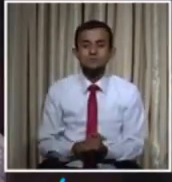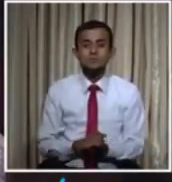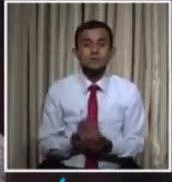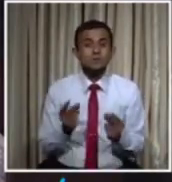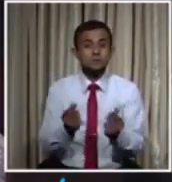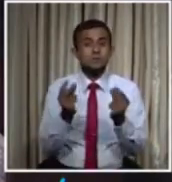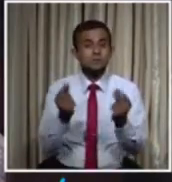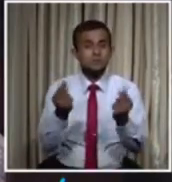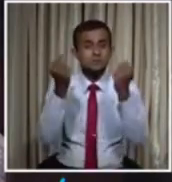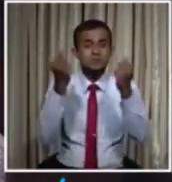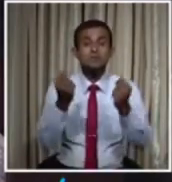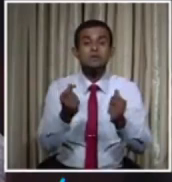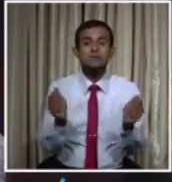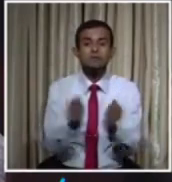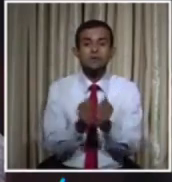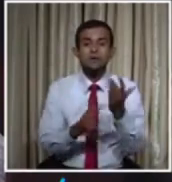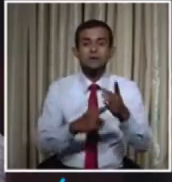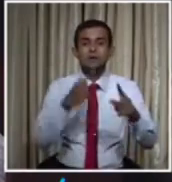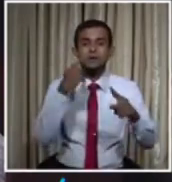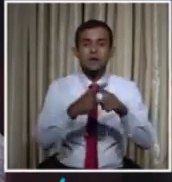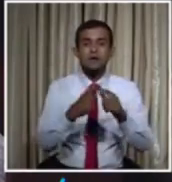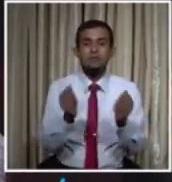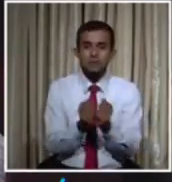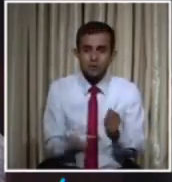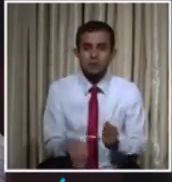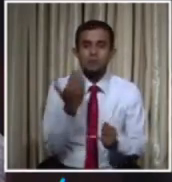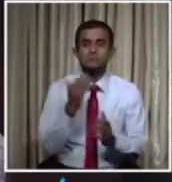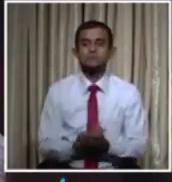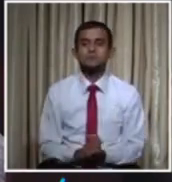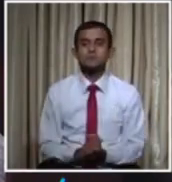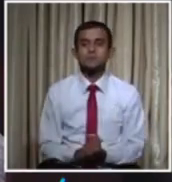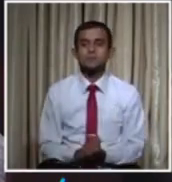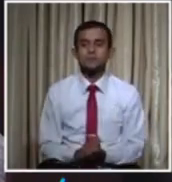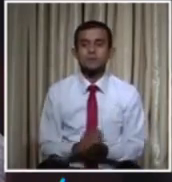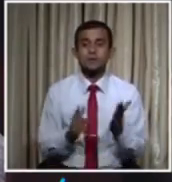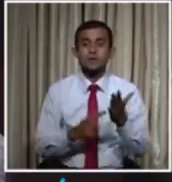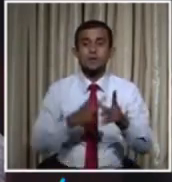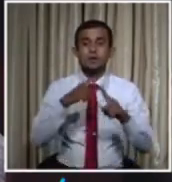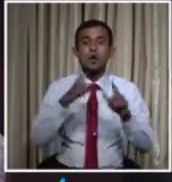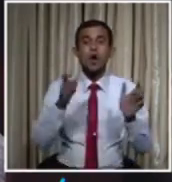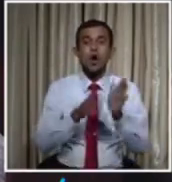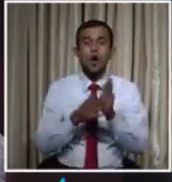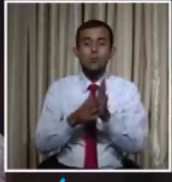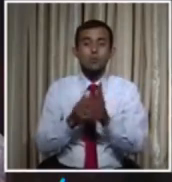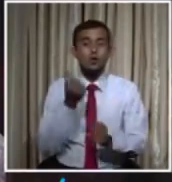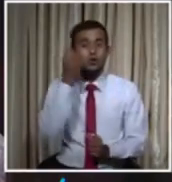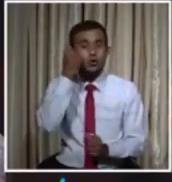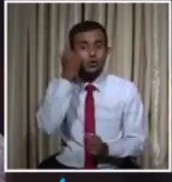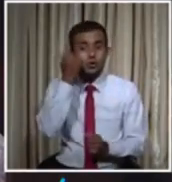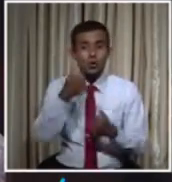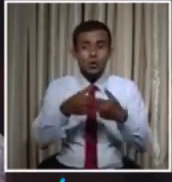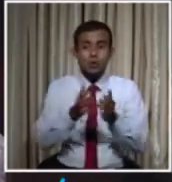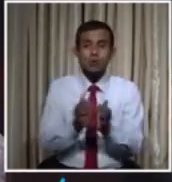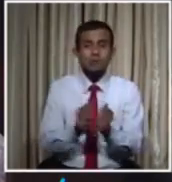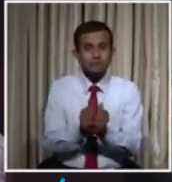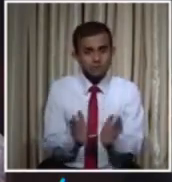කාර්යක්ෂම ප්‍රගතිශීලී බදු ප්‍රතිපත්තිය ක්‍රියාත්මක කරන්නට ඕන බදු කොමිසමේ යෝජනා ටික